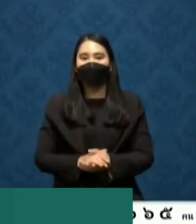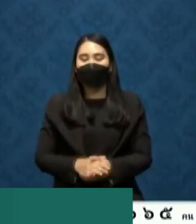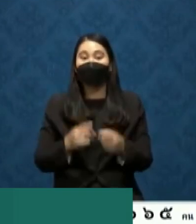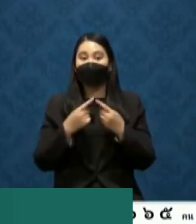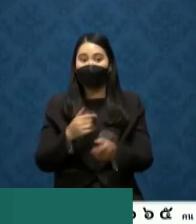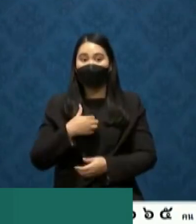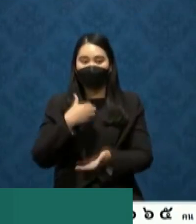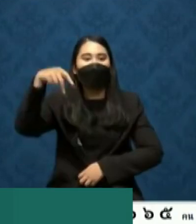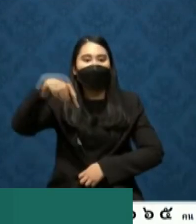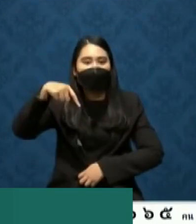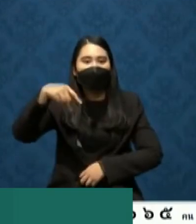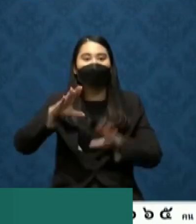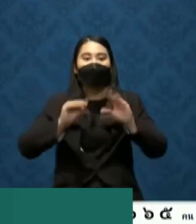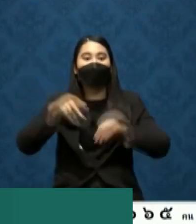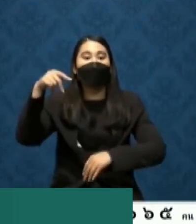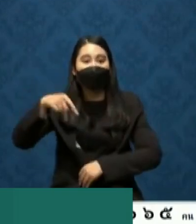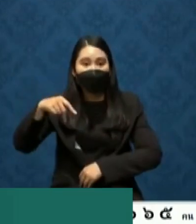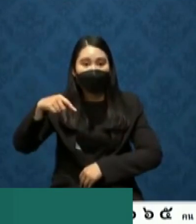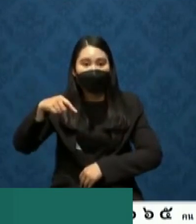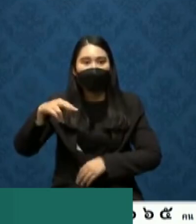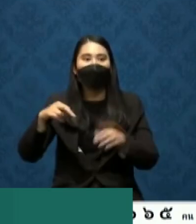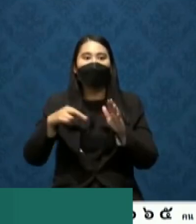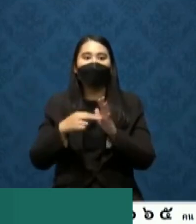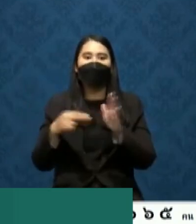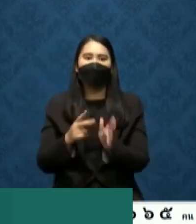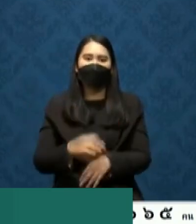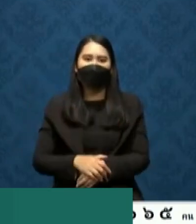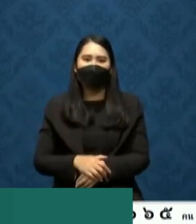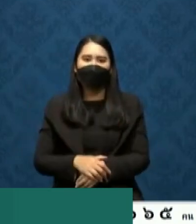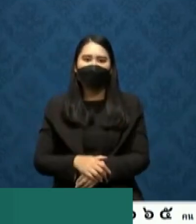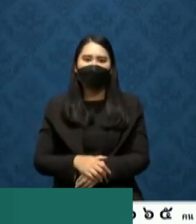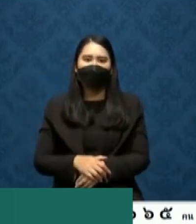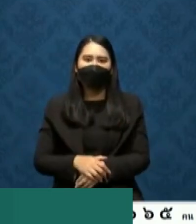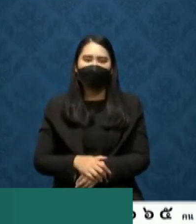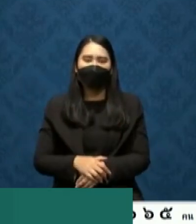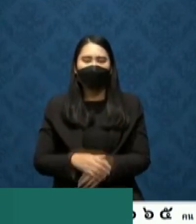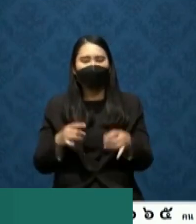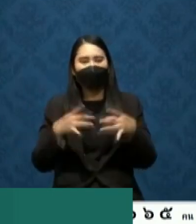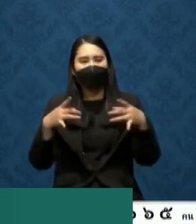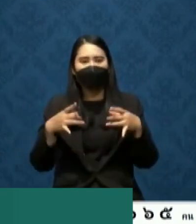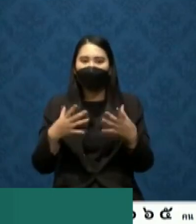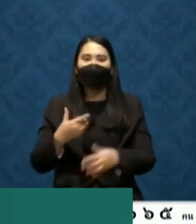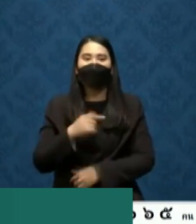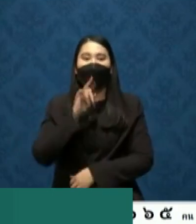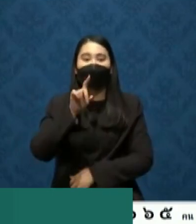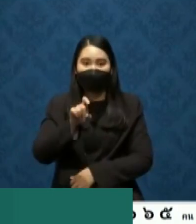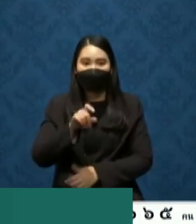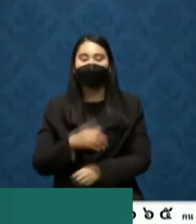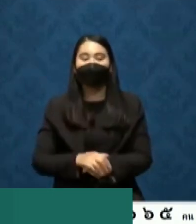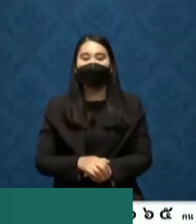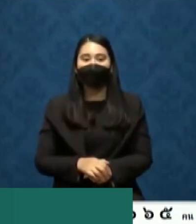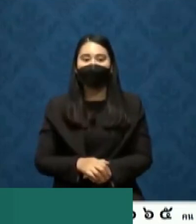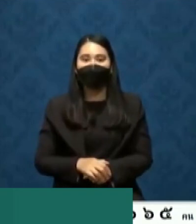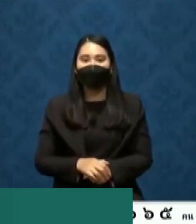ไปเกือบร้อยหายไปไหนกัน หายไปไหนกันเขาลาประชุมไงคือก่อนหน้านี้อาจจะมีข่าว